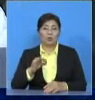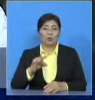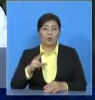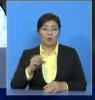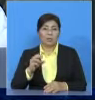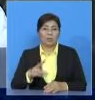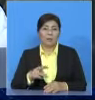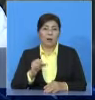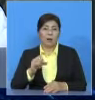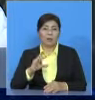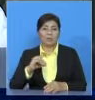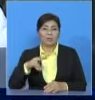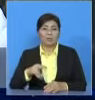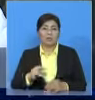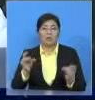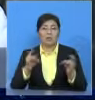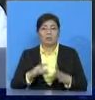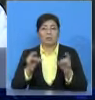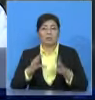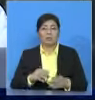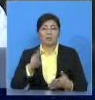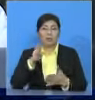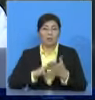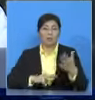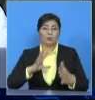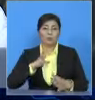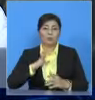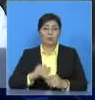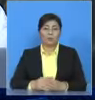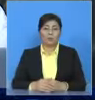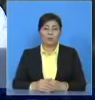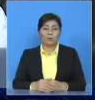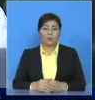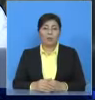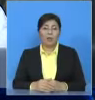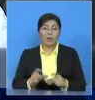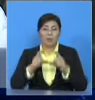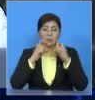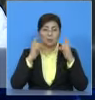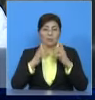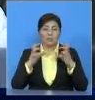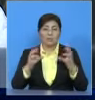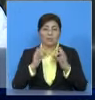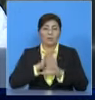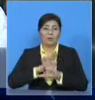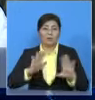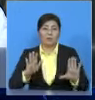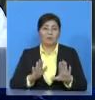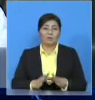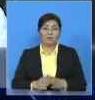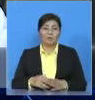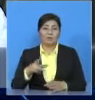Сәке, Асыл, Той, Думан ресторандар айыппұл салынды. Бетперде режимін сақтамаған үшін